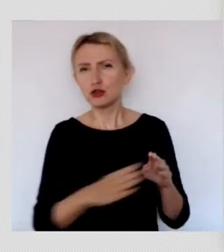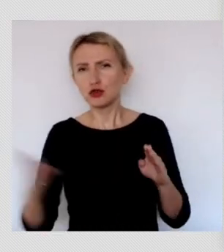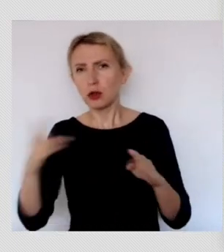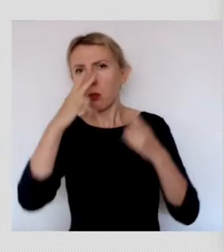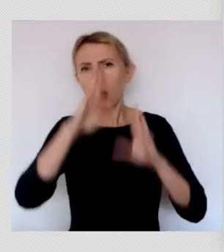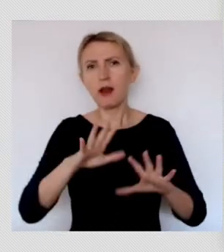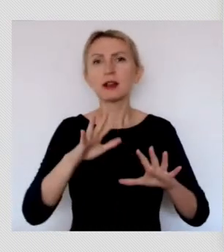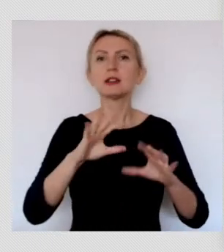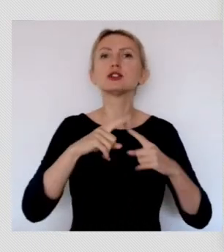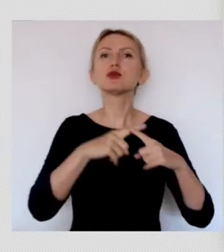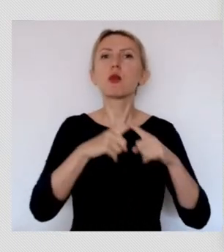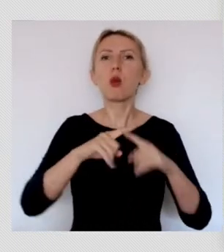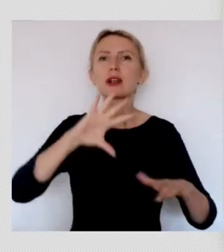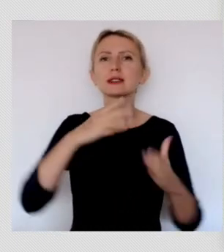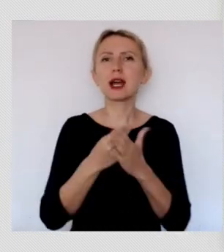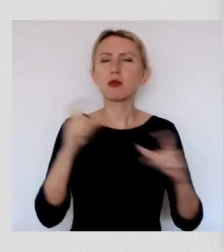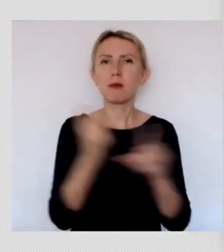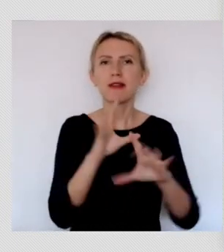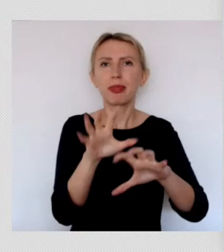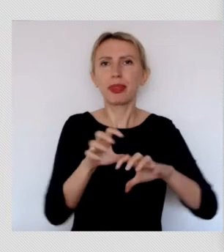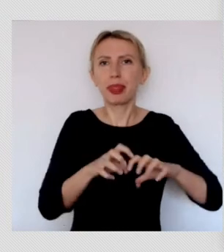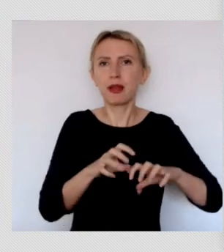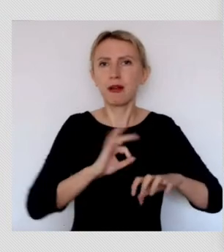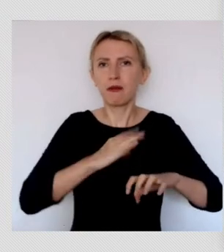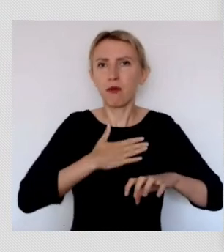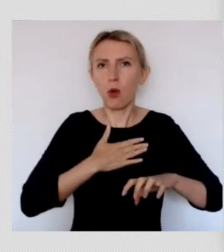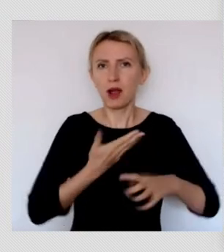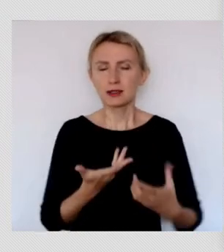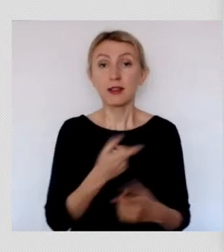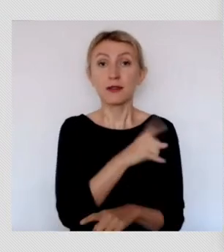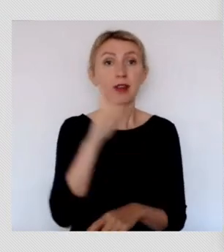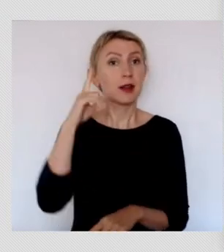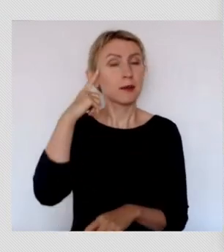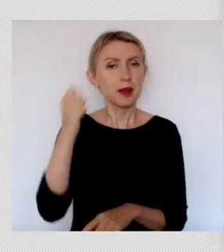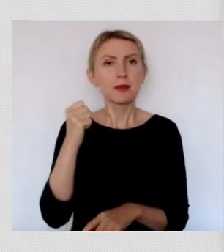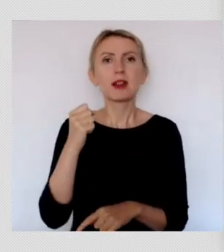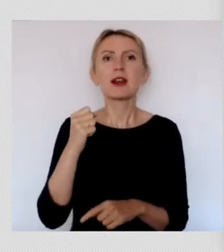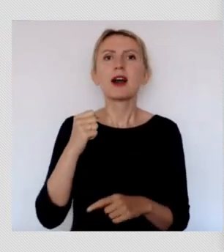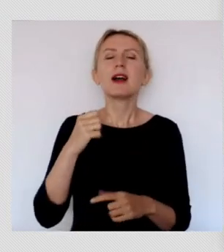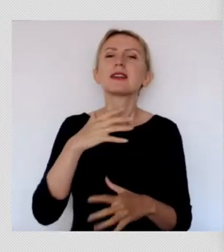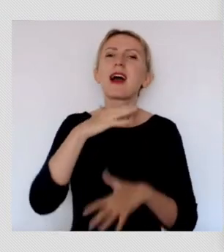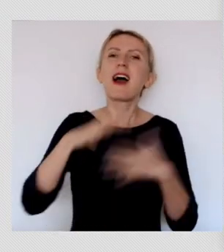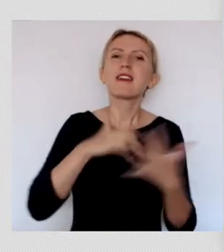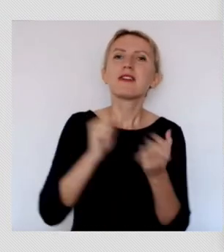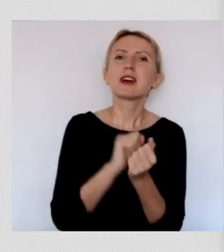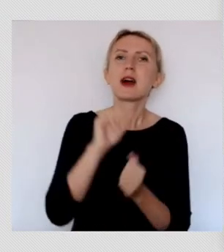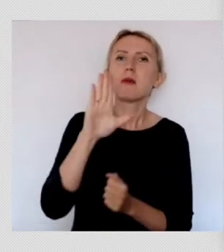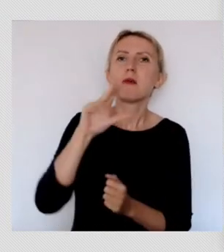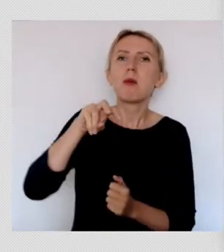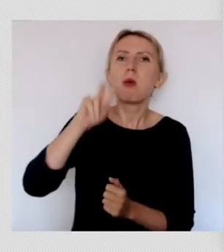zawłaszczanie spółek Skarbu Państwa. Ci z Państwa, którzy pamiętają aferę Trójkąta Buchacza, tych innych